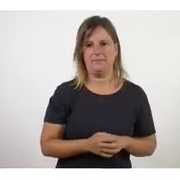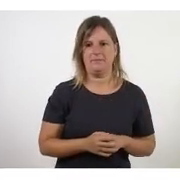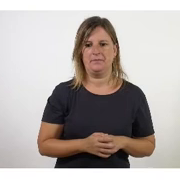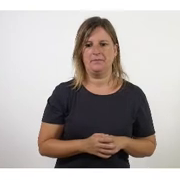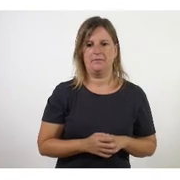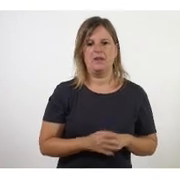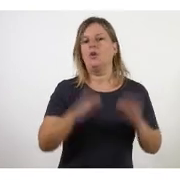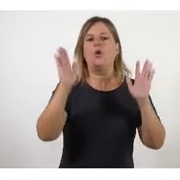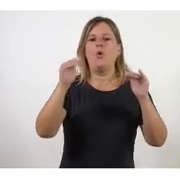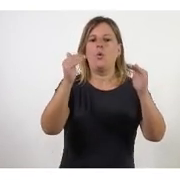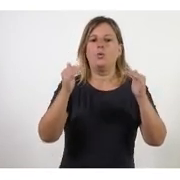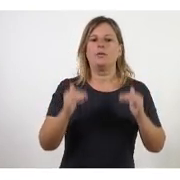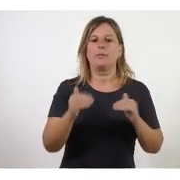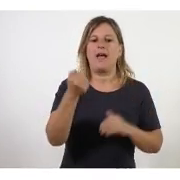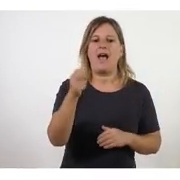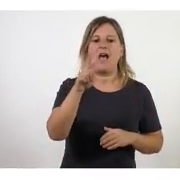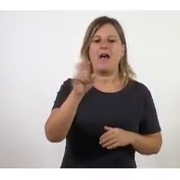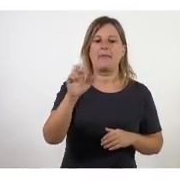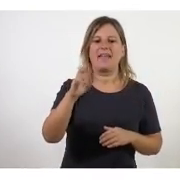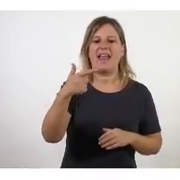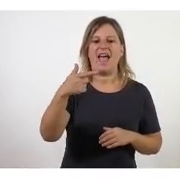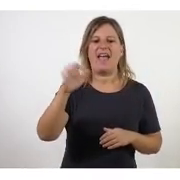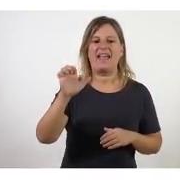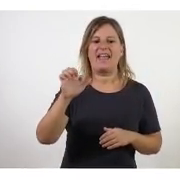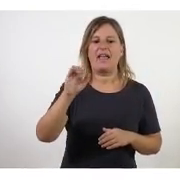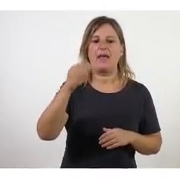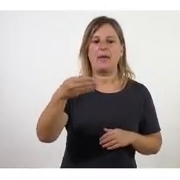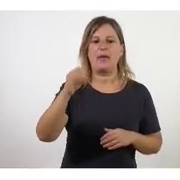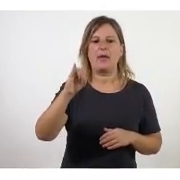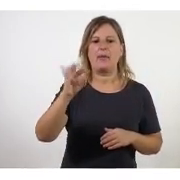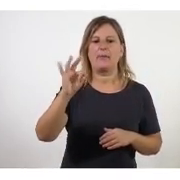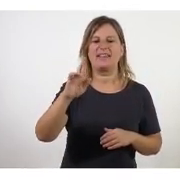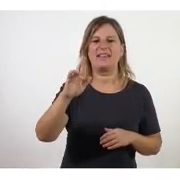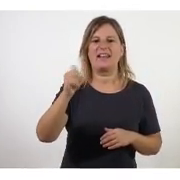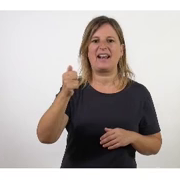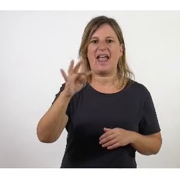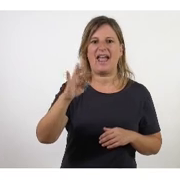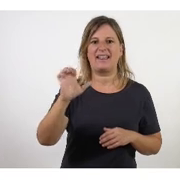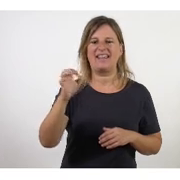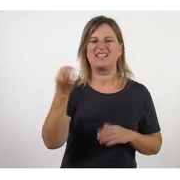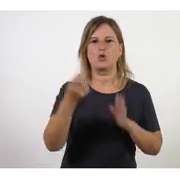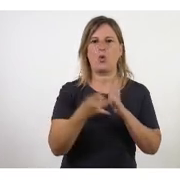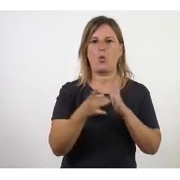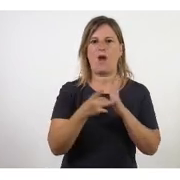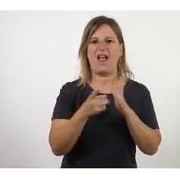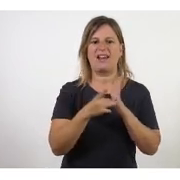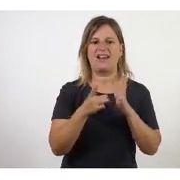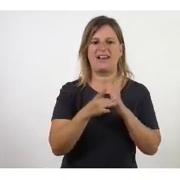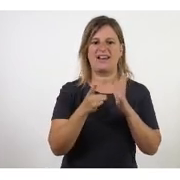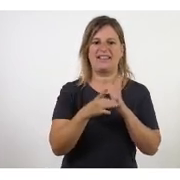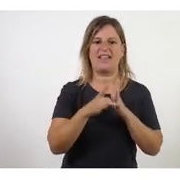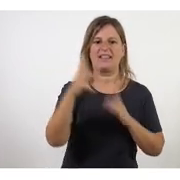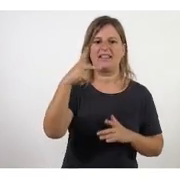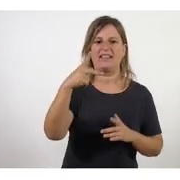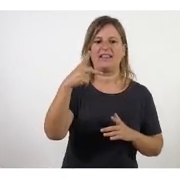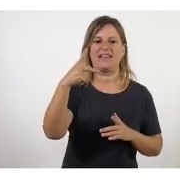I per últim tenim això del average bitrate, que és la qualitat amb kilobits, no? La quantitat